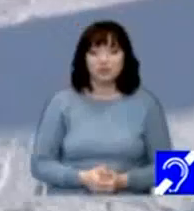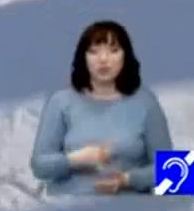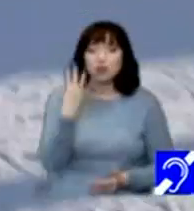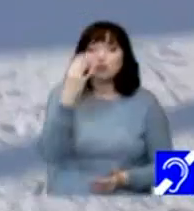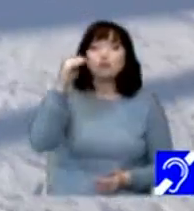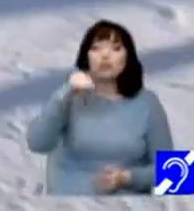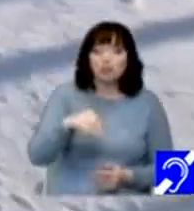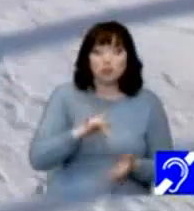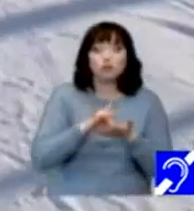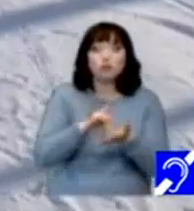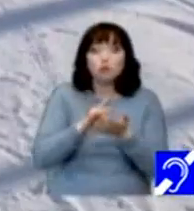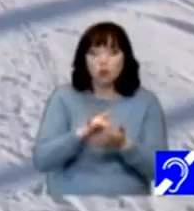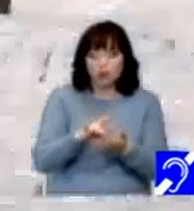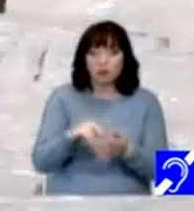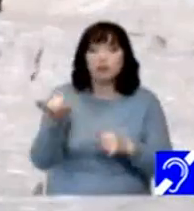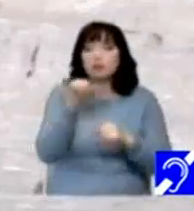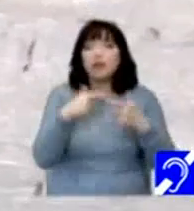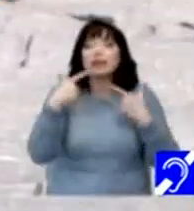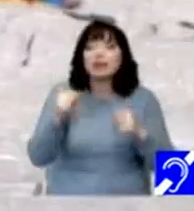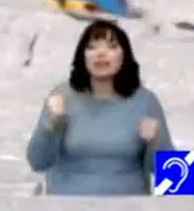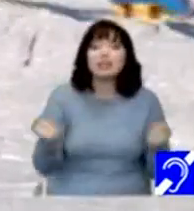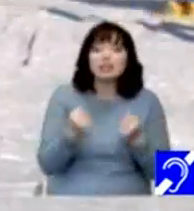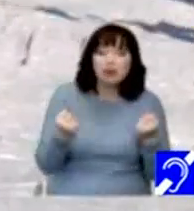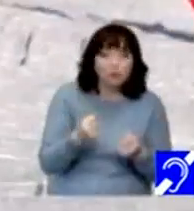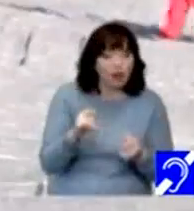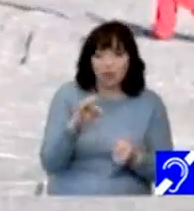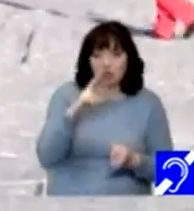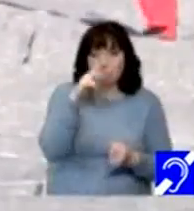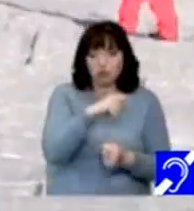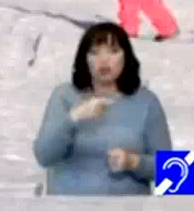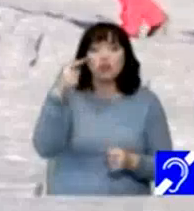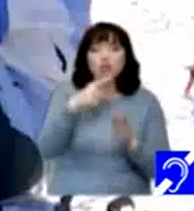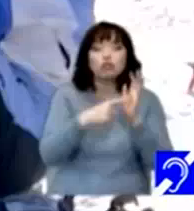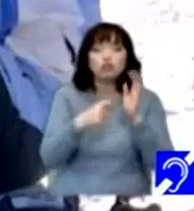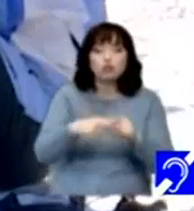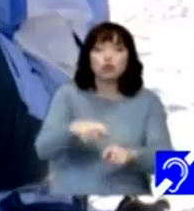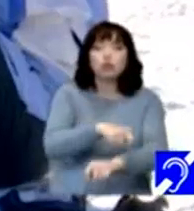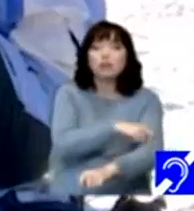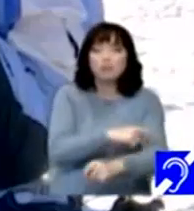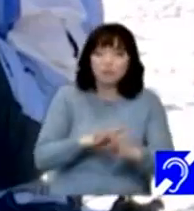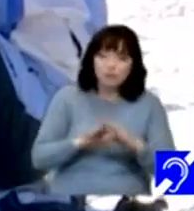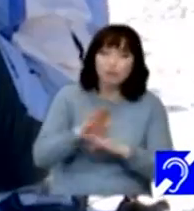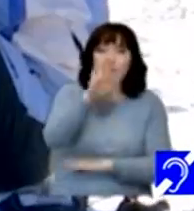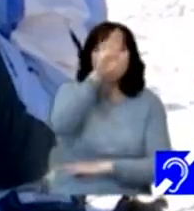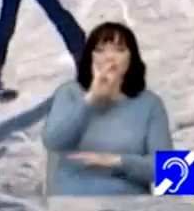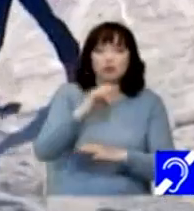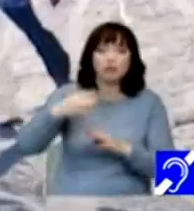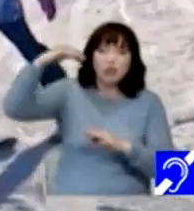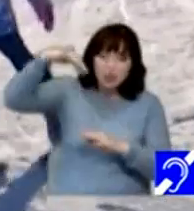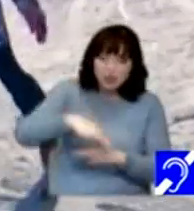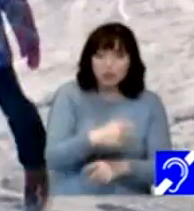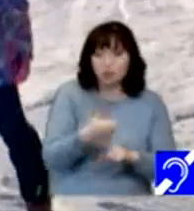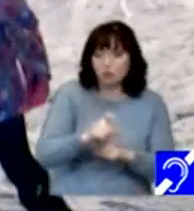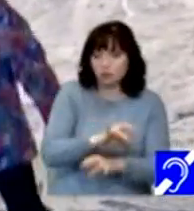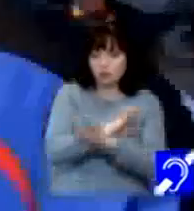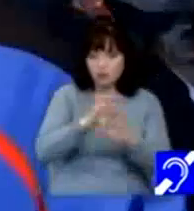4.000 de turiști au ajuns la Rânca în căutarea iernii de odinioară și n-au greșit. La 1.600 de metri, zăpada e din belșug, dar și pârtii bune pentru schiuri,